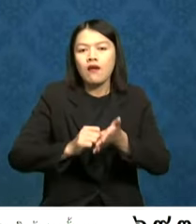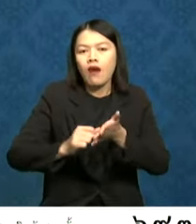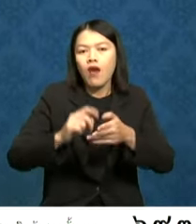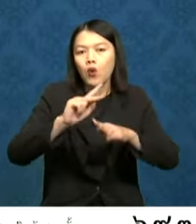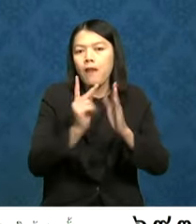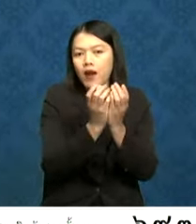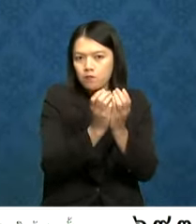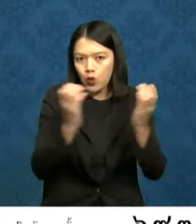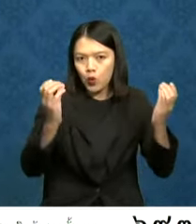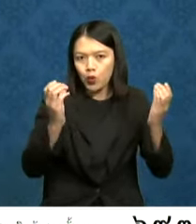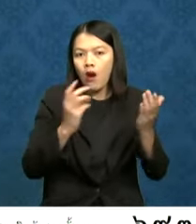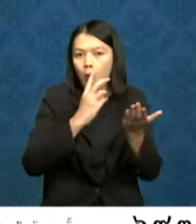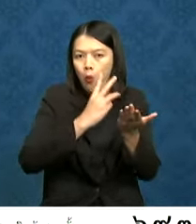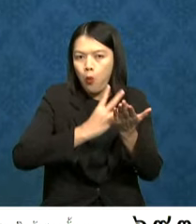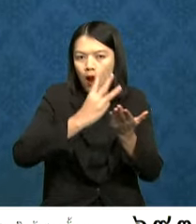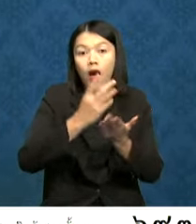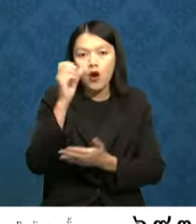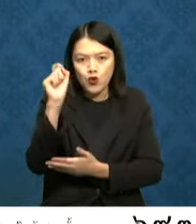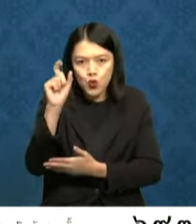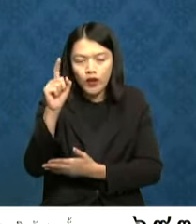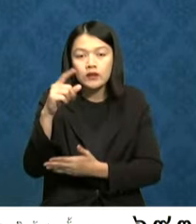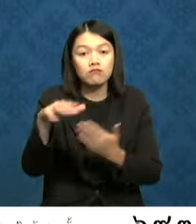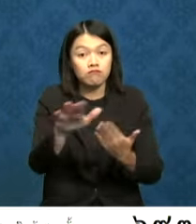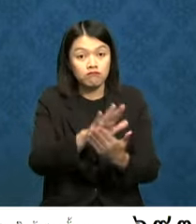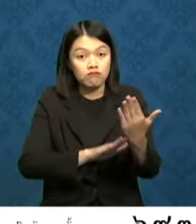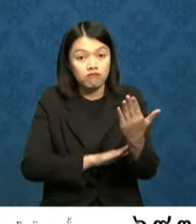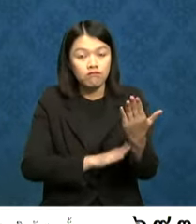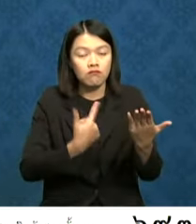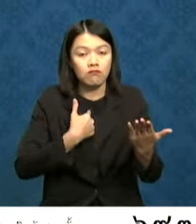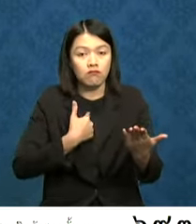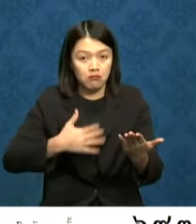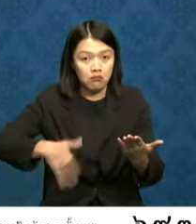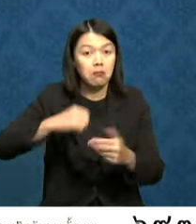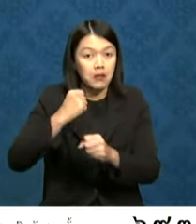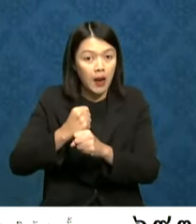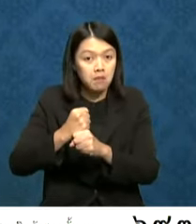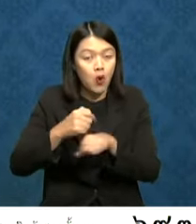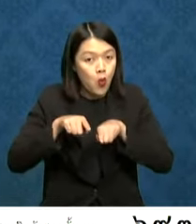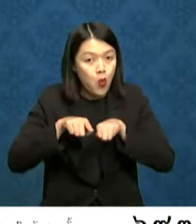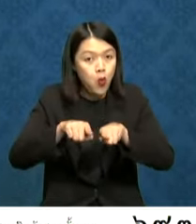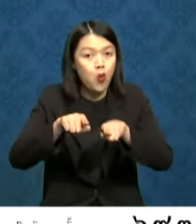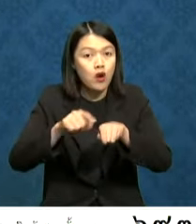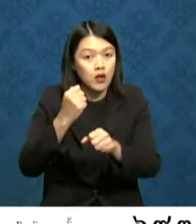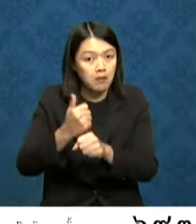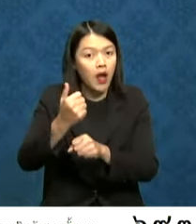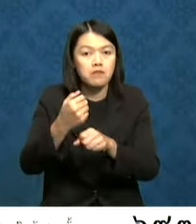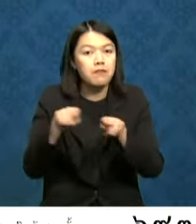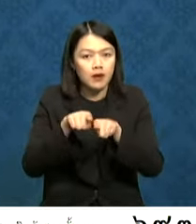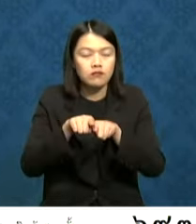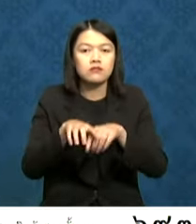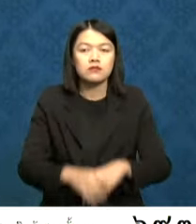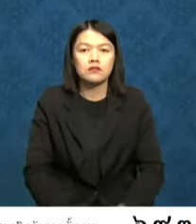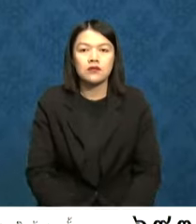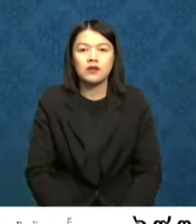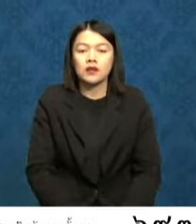รัฐธรรมนูญจะเป็นวาระเร่งด่วนของประเทศนี้เราสามารถดำเนินการคู่ขนานกันไปได้ 2เส้นทาง